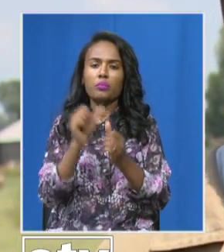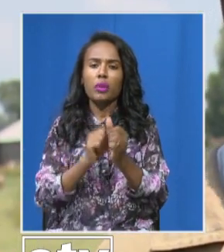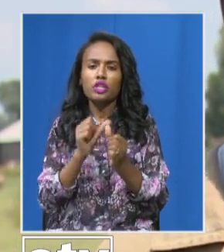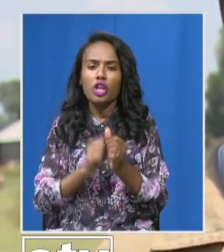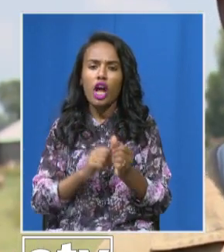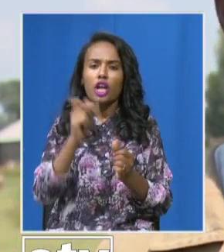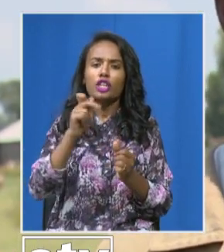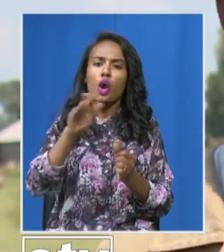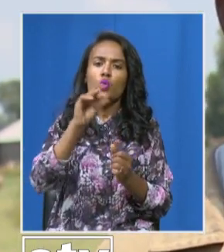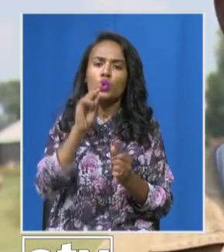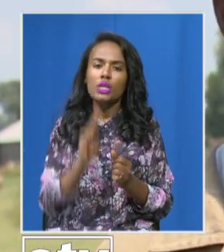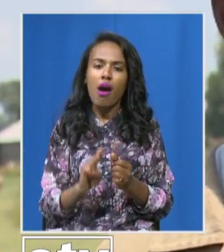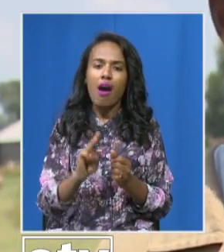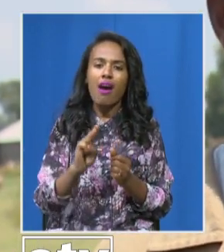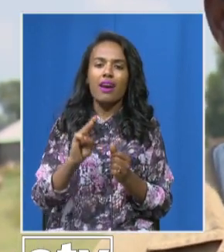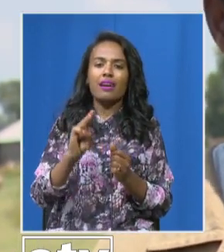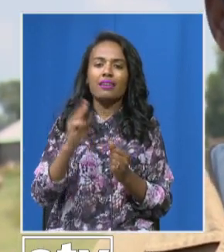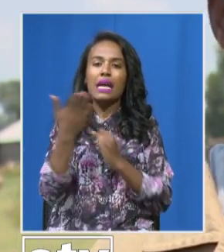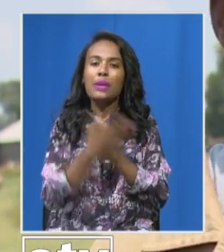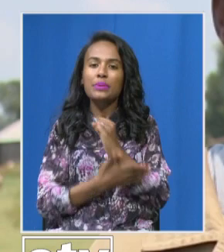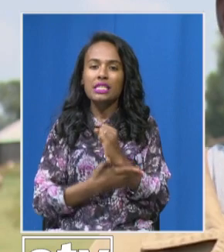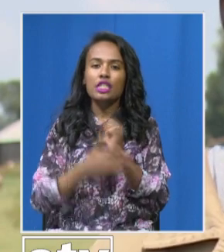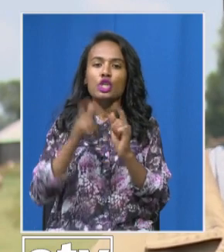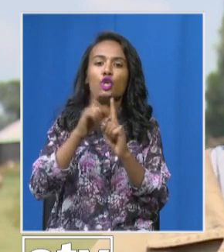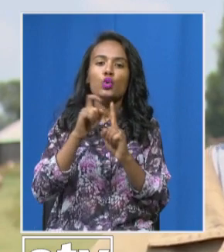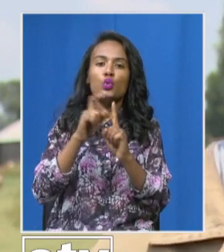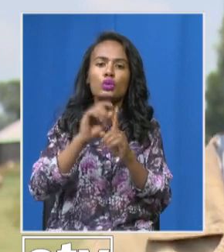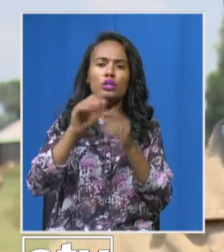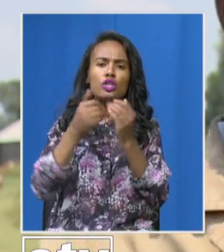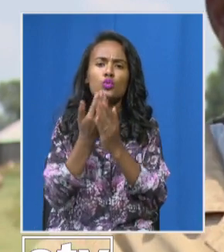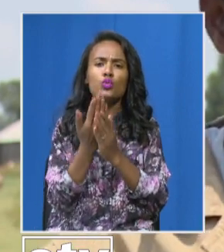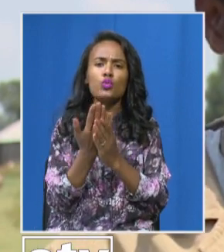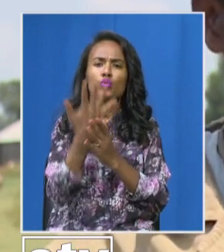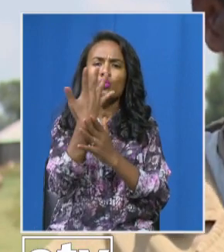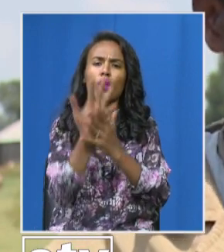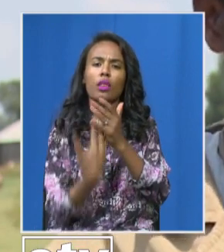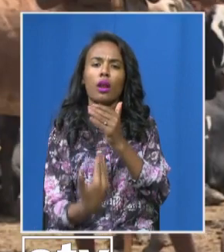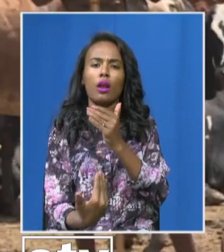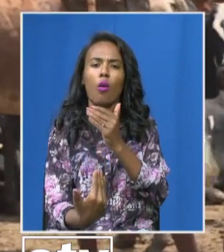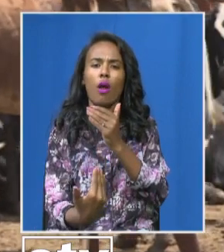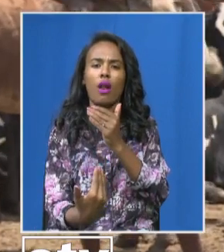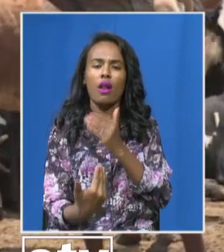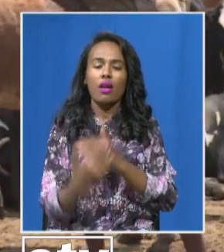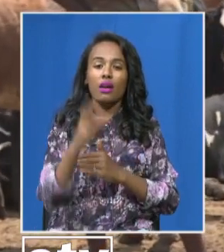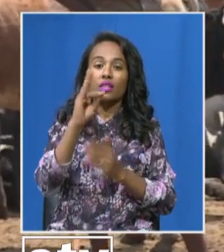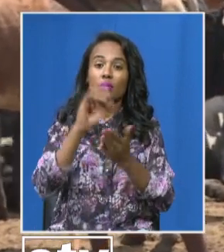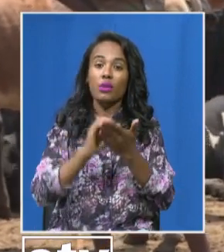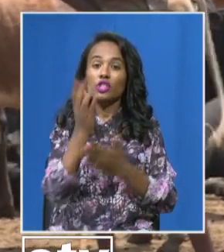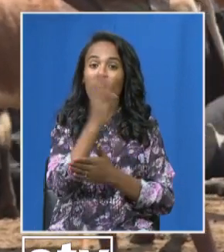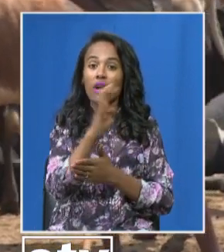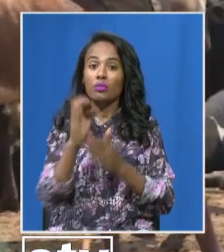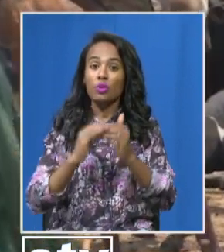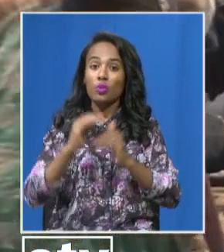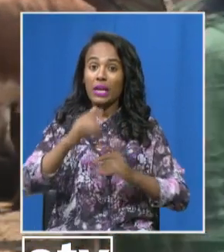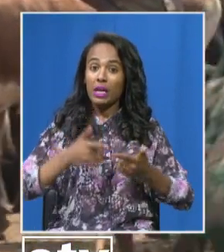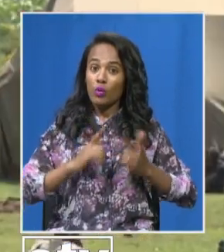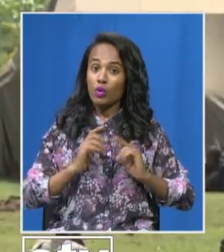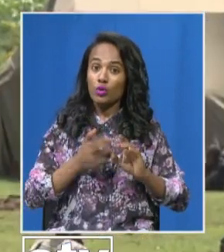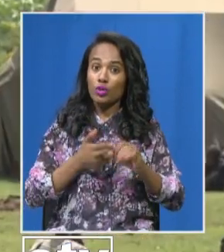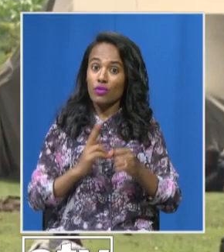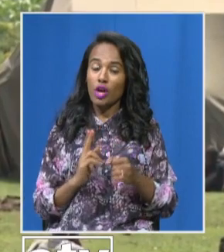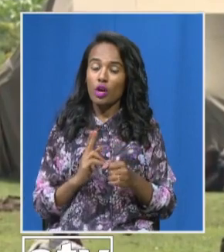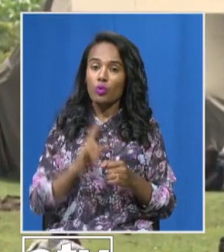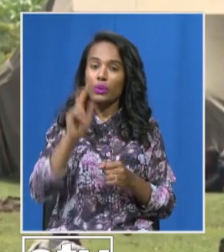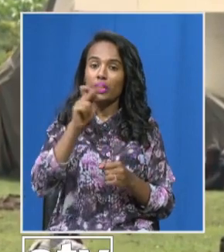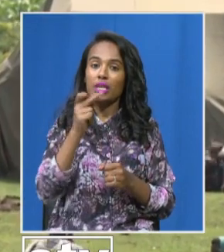ዳጉሳ፣ ገብስ፣ ሩዝ እነዛ ተጠለቅልቀው ነው ያሉ እስከዚህ በመያዝ ነው ያለ። ከ7400 በላይ ነዋሪዎች